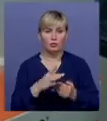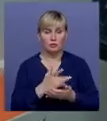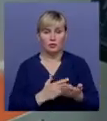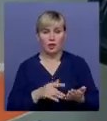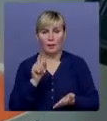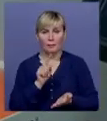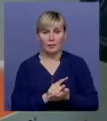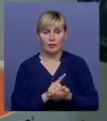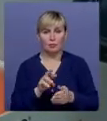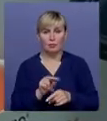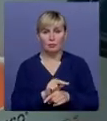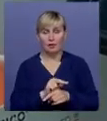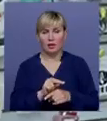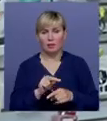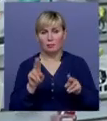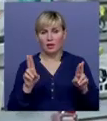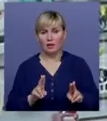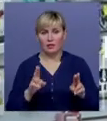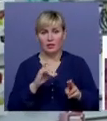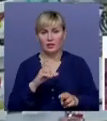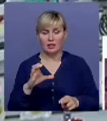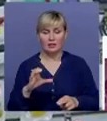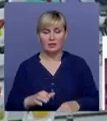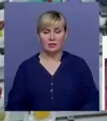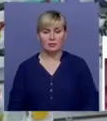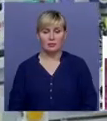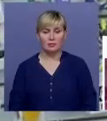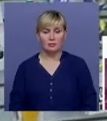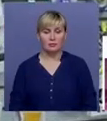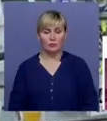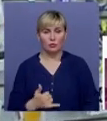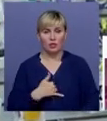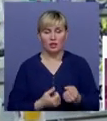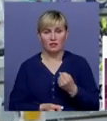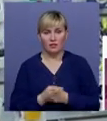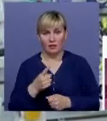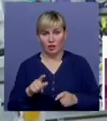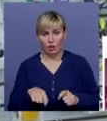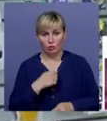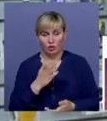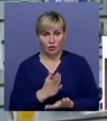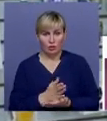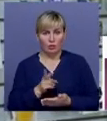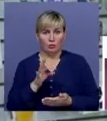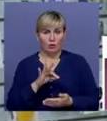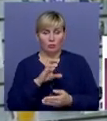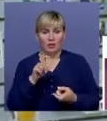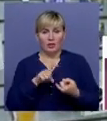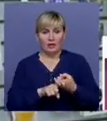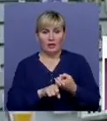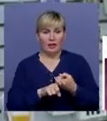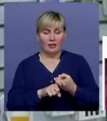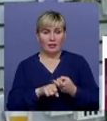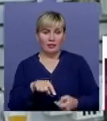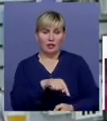по правилам с прошли проверку выявлено нарушение по бесконтактным термометром